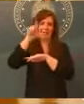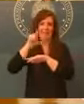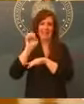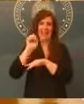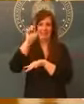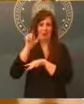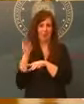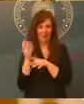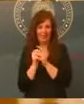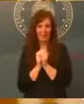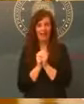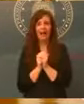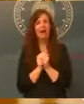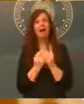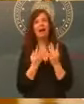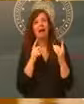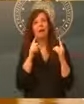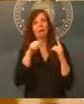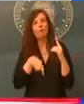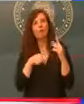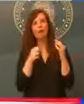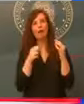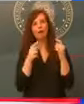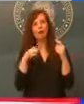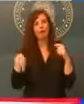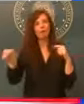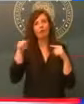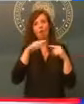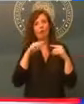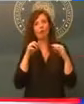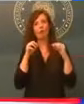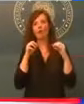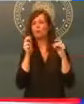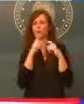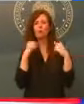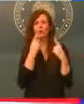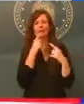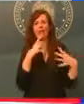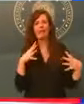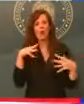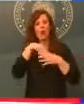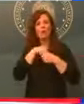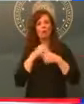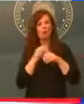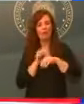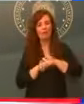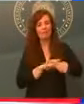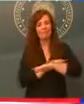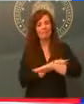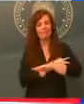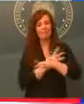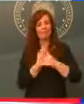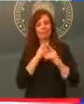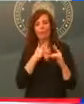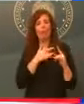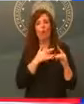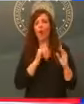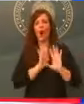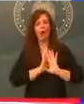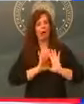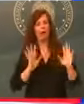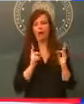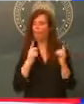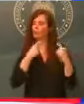sensibilità su cui vi assicuro tutte le forze politiche che sostengono questa maggioranza